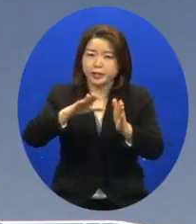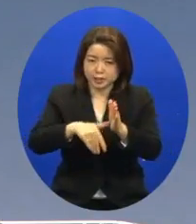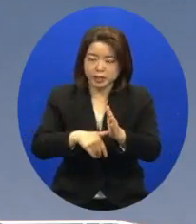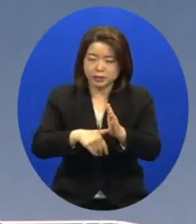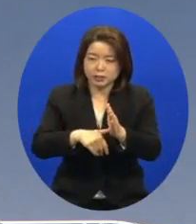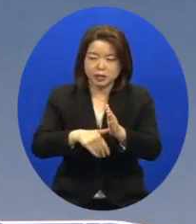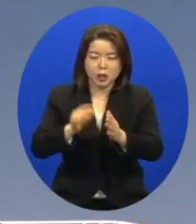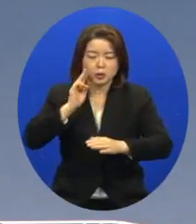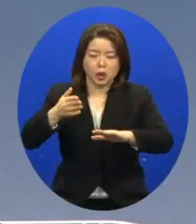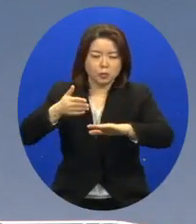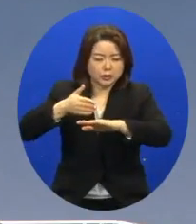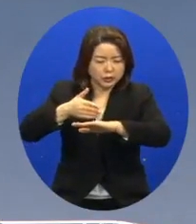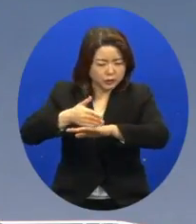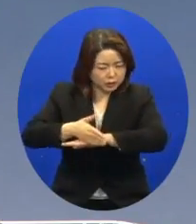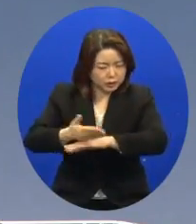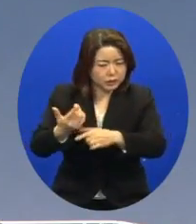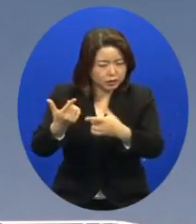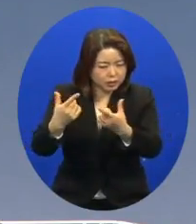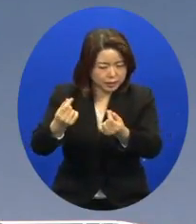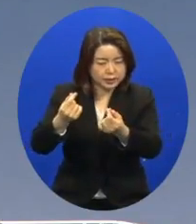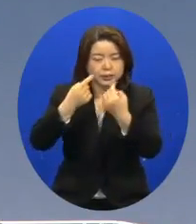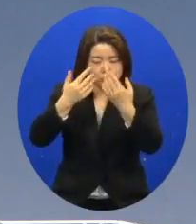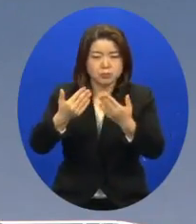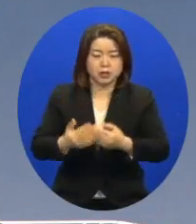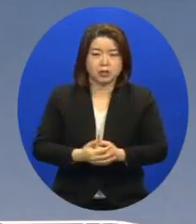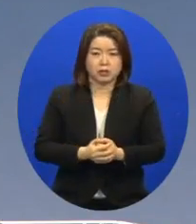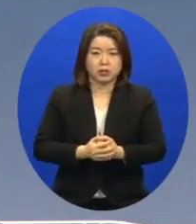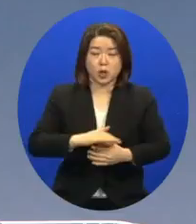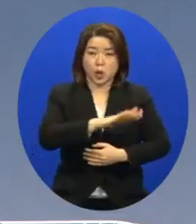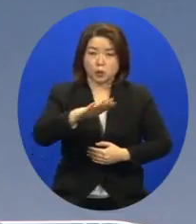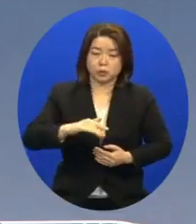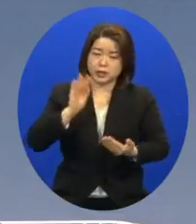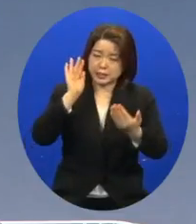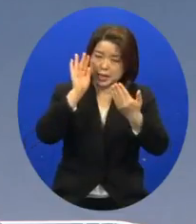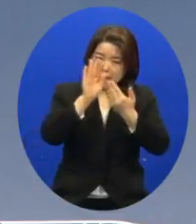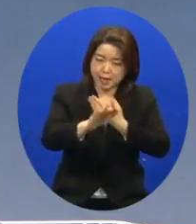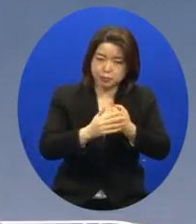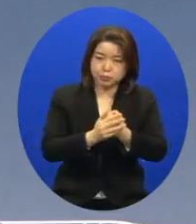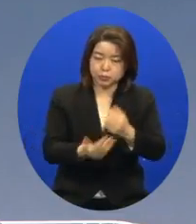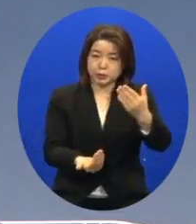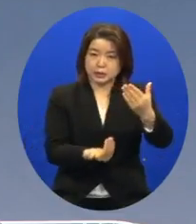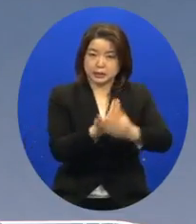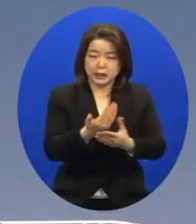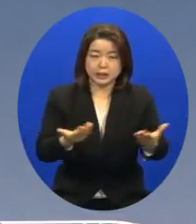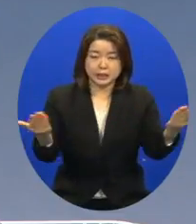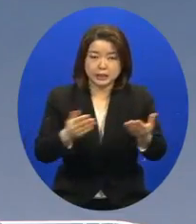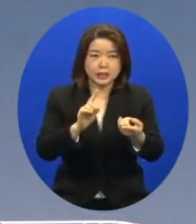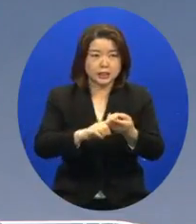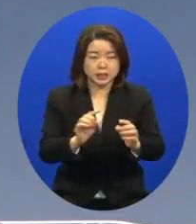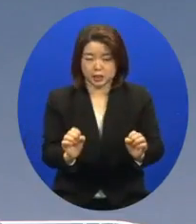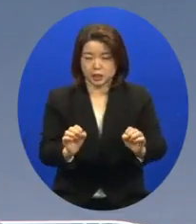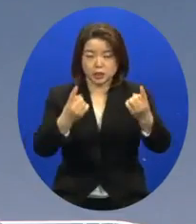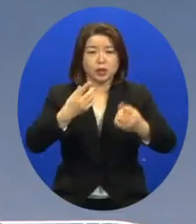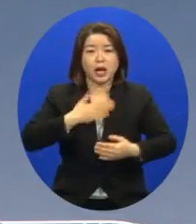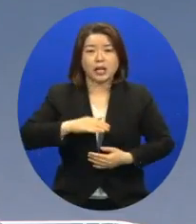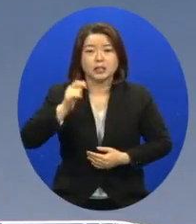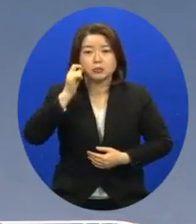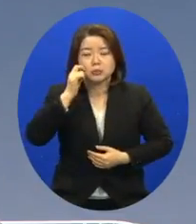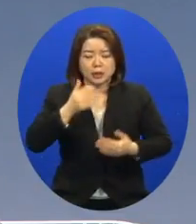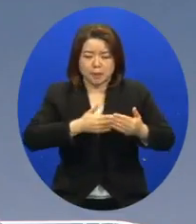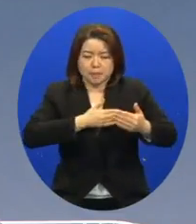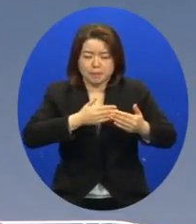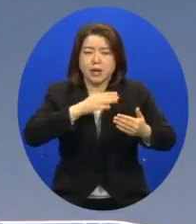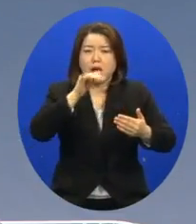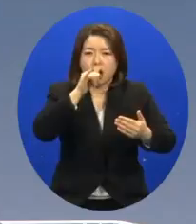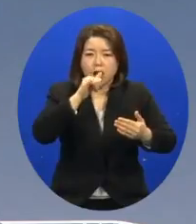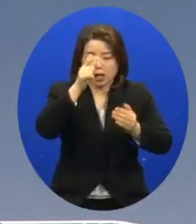늦었을 것이 분명합니다 우리 얘기는 앞으로 일어날 일에 대하여 원인을 알 수 없는 불안함 이 있습니다